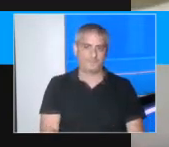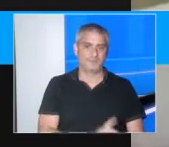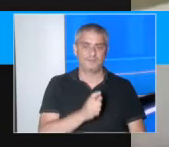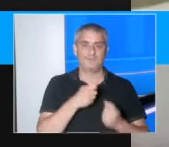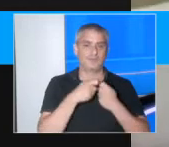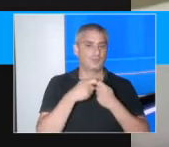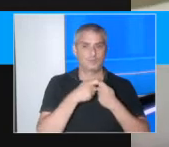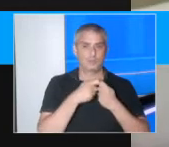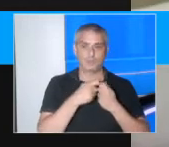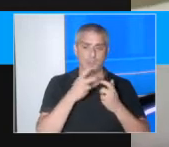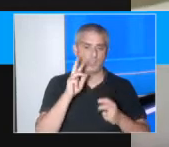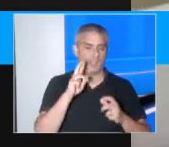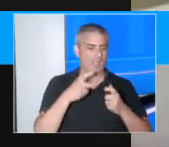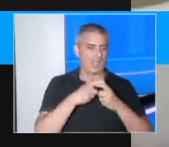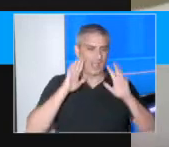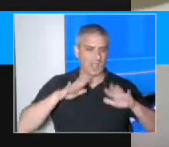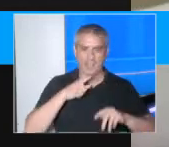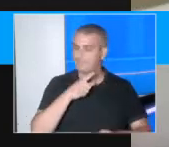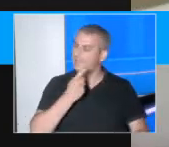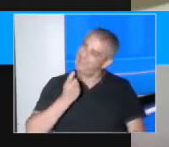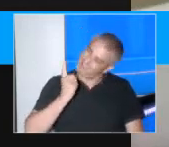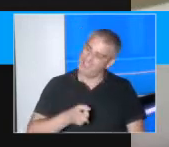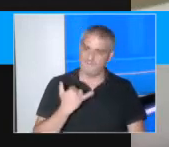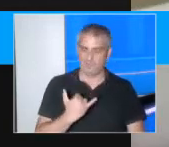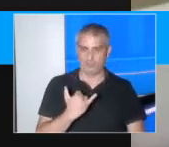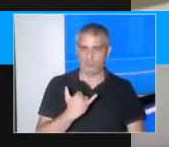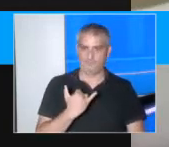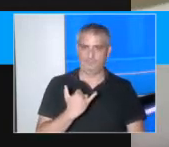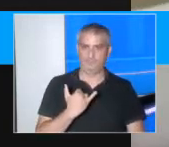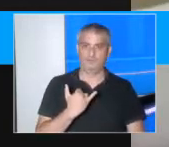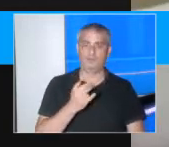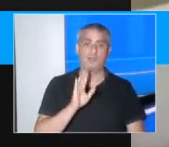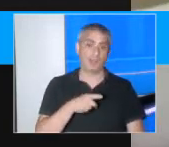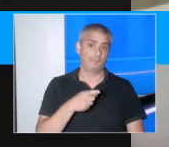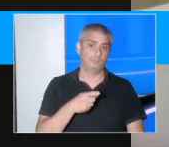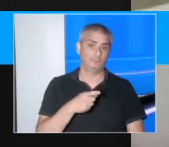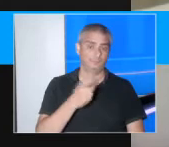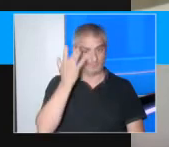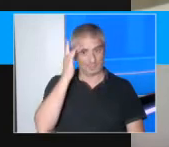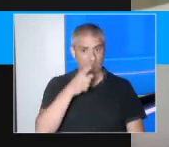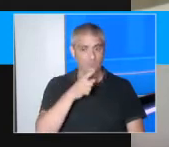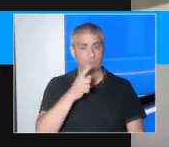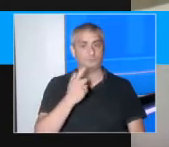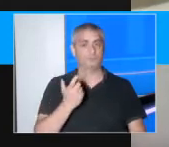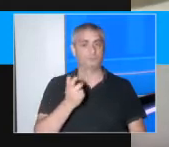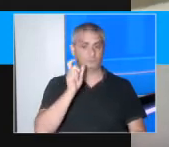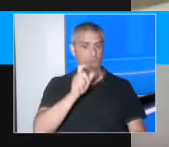והתנועה הרע"מ חייבת עכשיו גם לדאוג